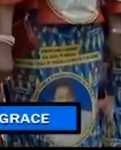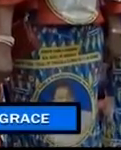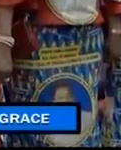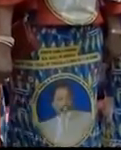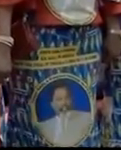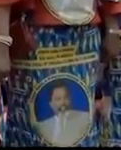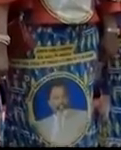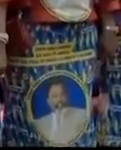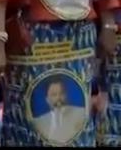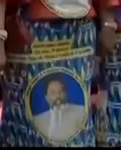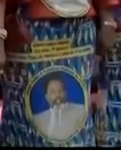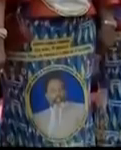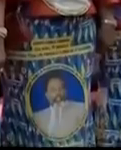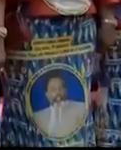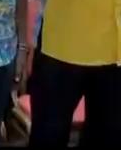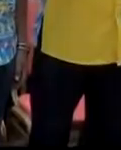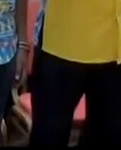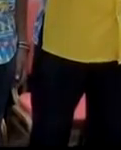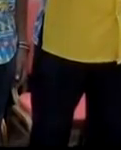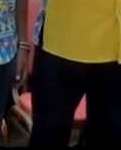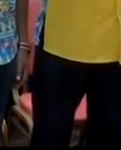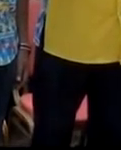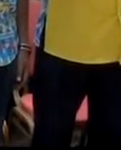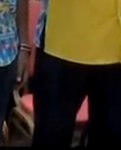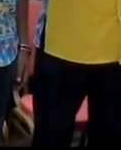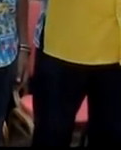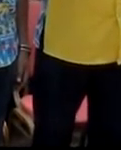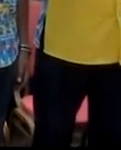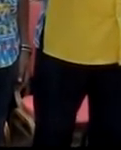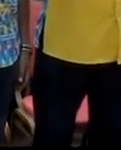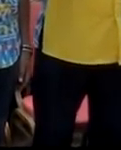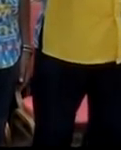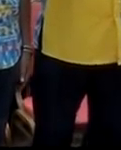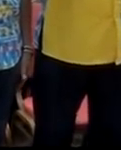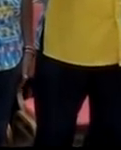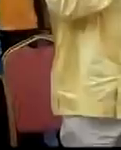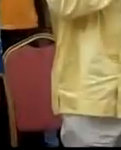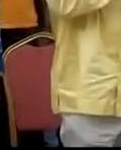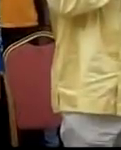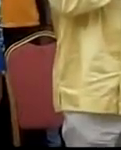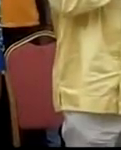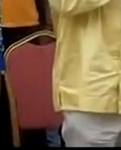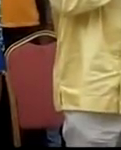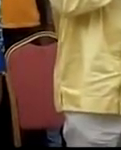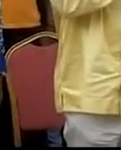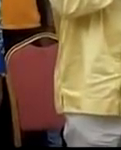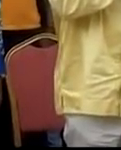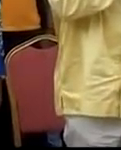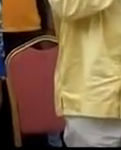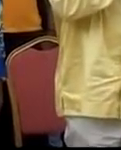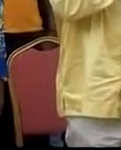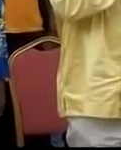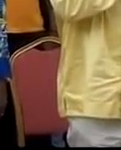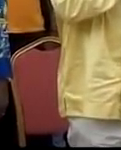la compassion aux compatriotes de Goma sous le stress de l'éruption volcanique. Une minute de silence a été observée